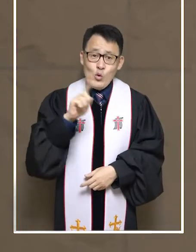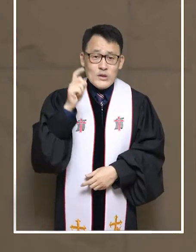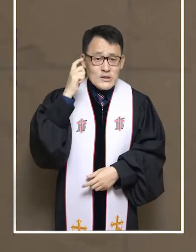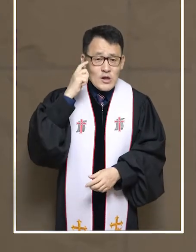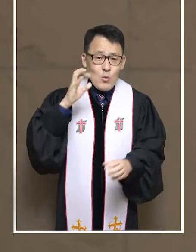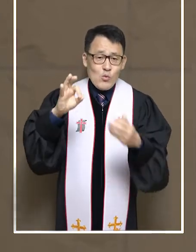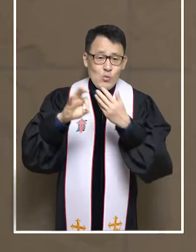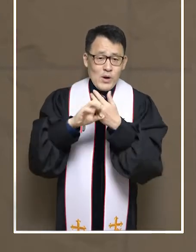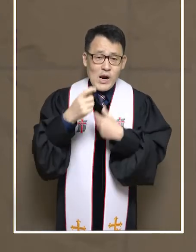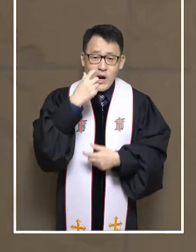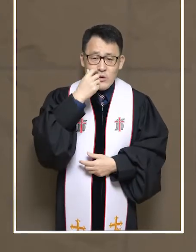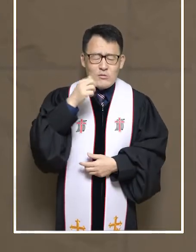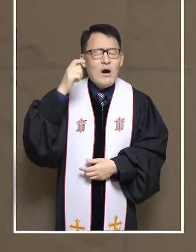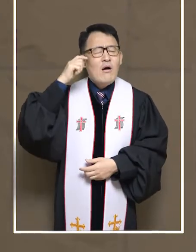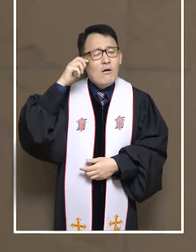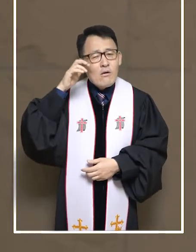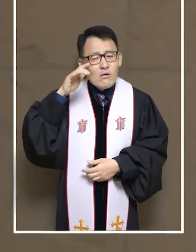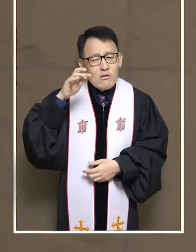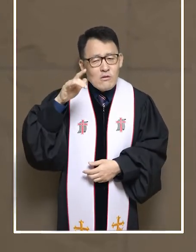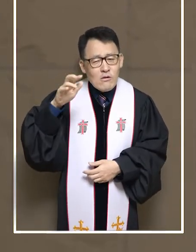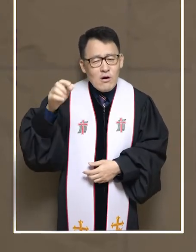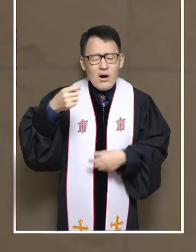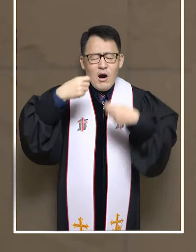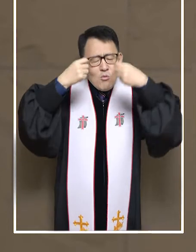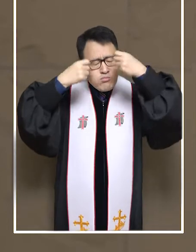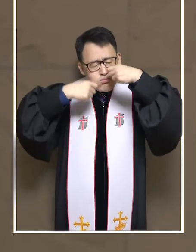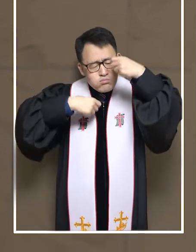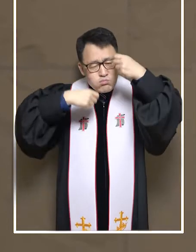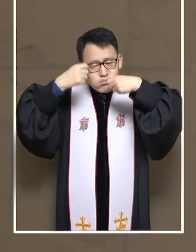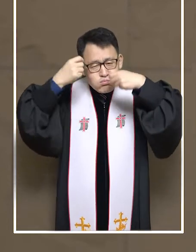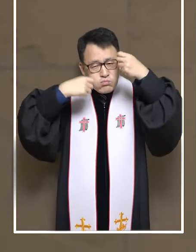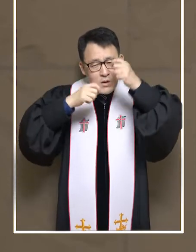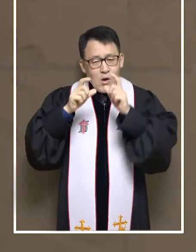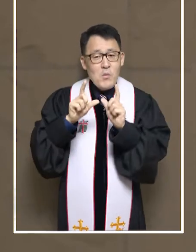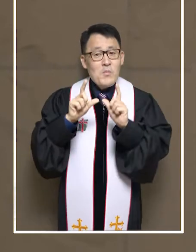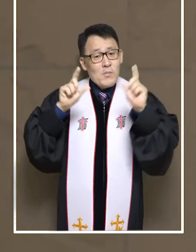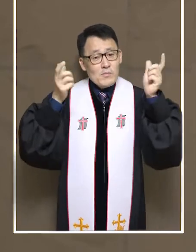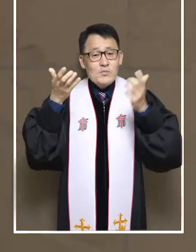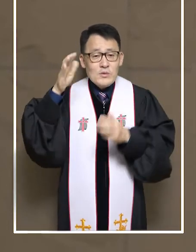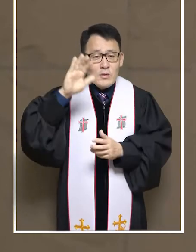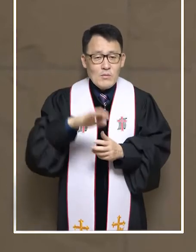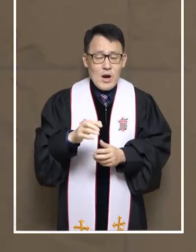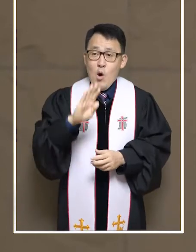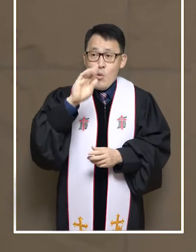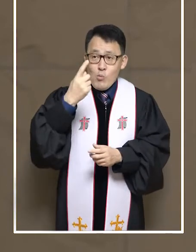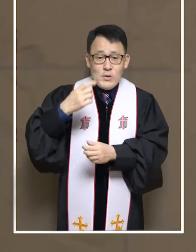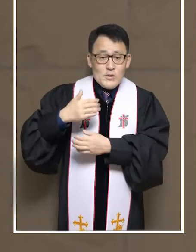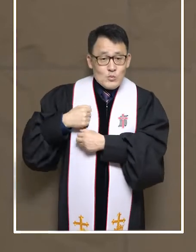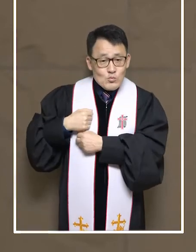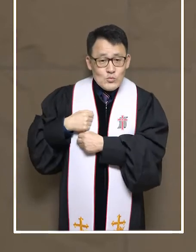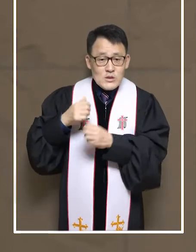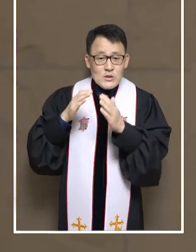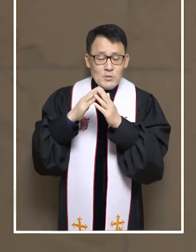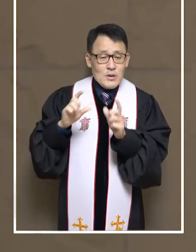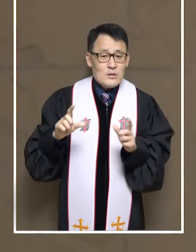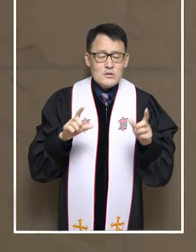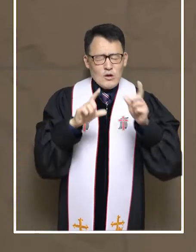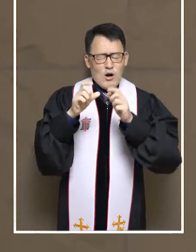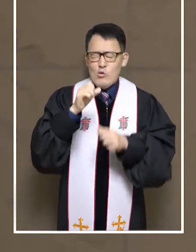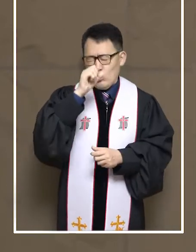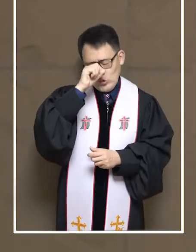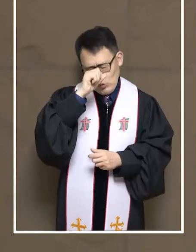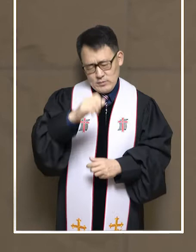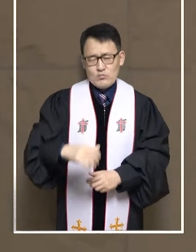생각해 보면 아버지가 그리워서 눈물 지은 날도 많긴 했지만 그래도 그 보디발의